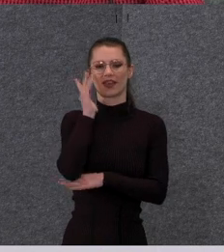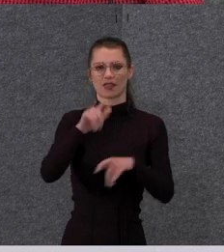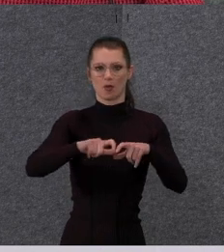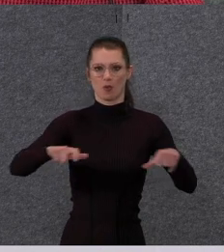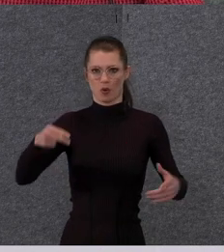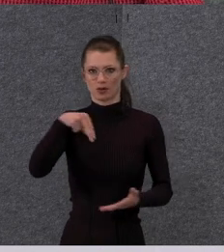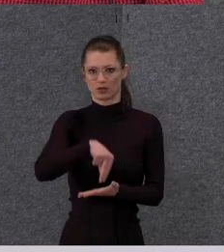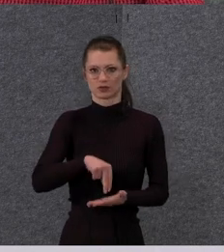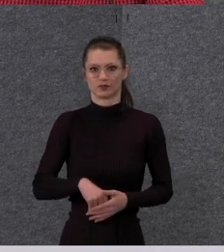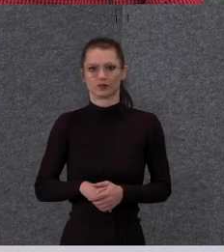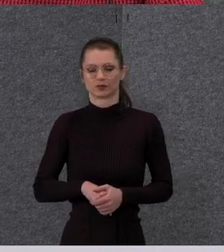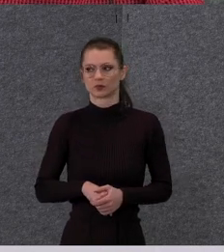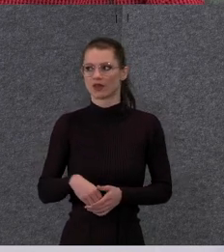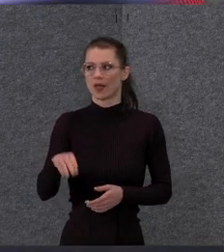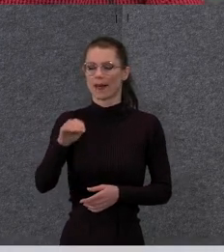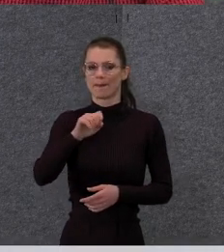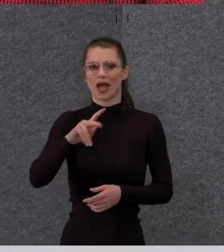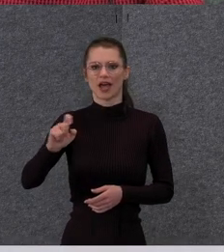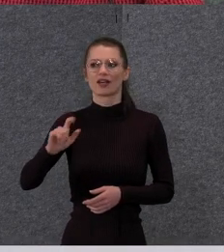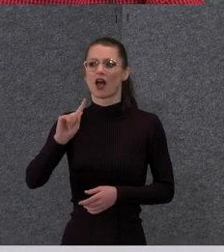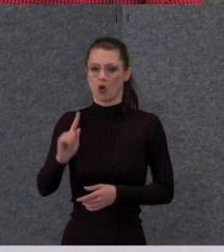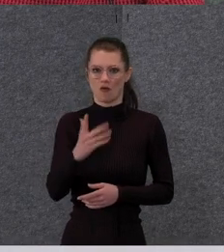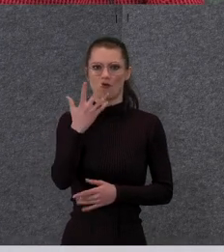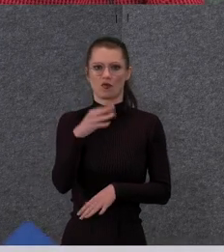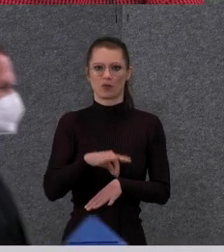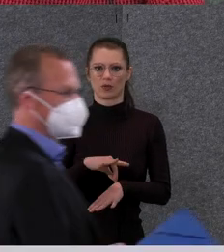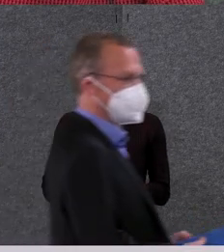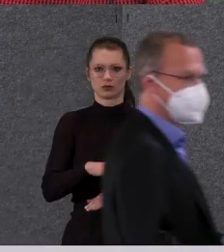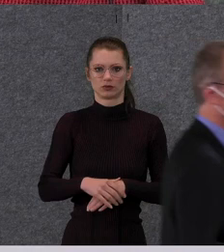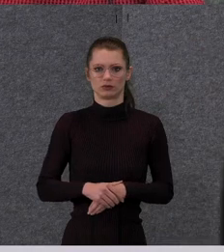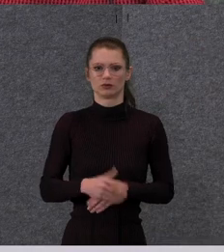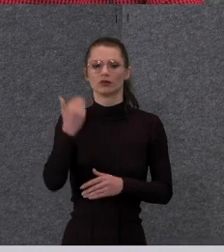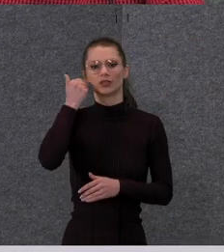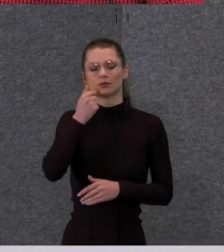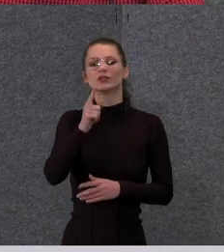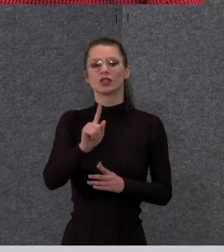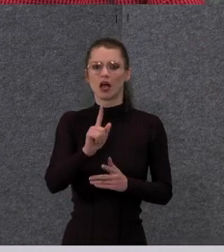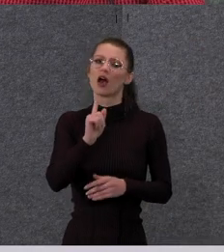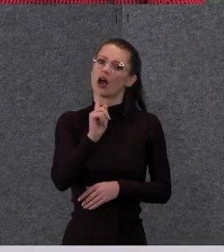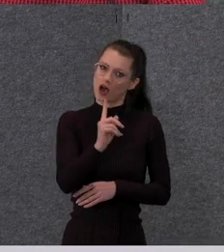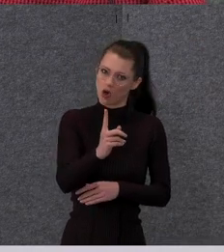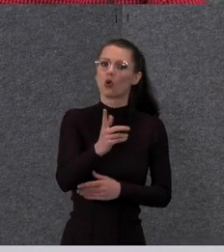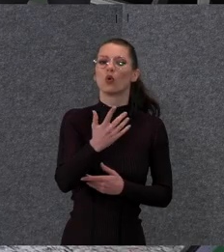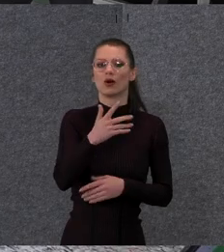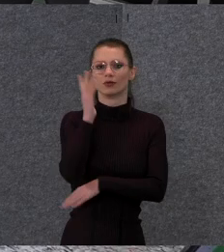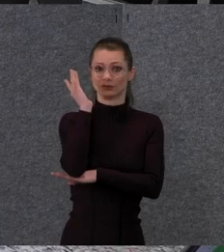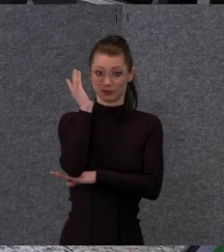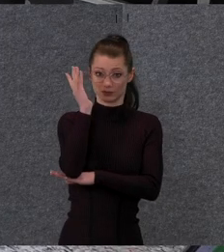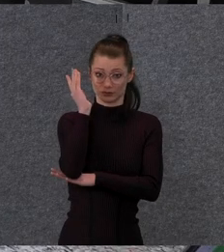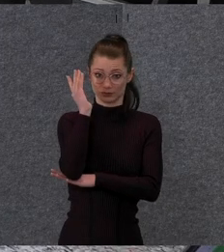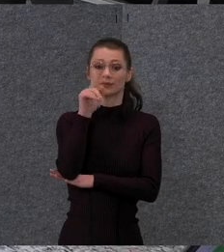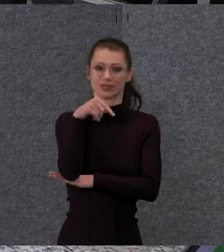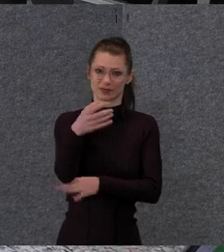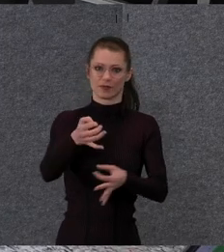bitte. Mike, auch du hast 5 Minuten und auch hier wieder die Bitte, eure Fragen während der Rede von Mike zu stellen.